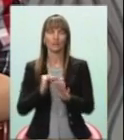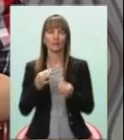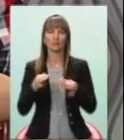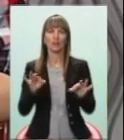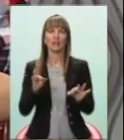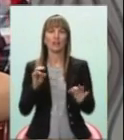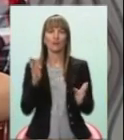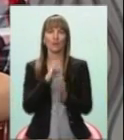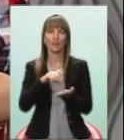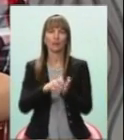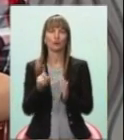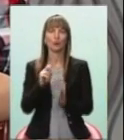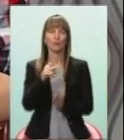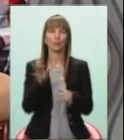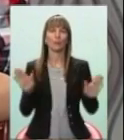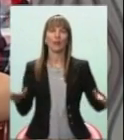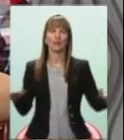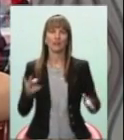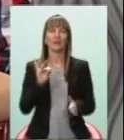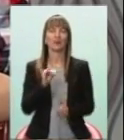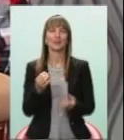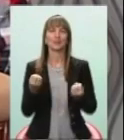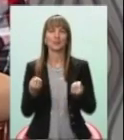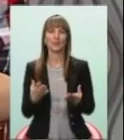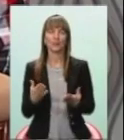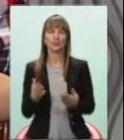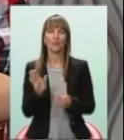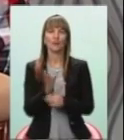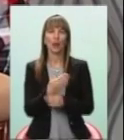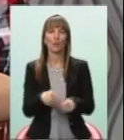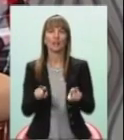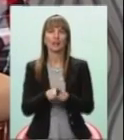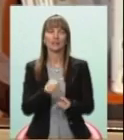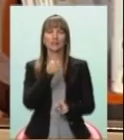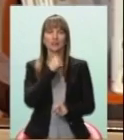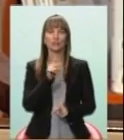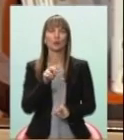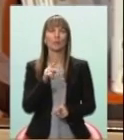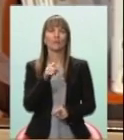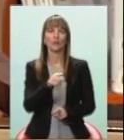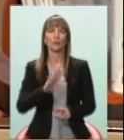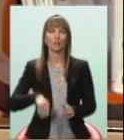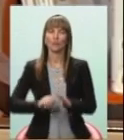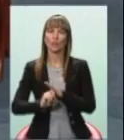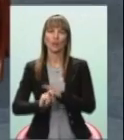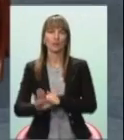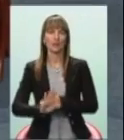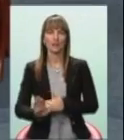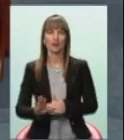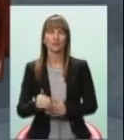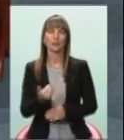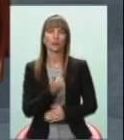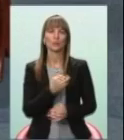або взагалі в кімнату, щоб він політав і просто-напросто вигуляти таким чином хоча б, щоб вони потім не тікали від нас, то